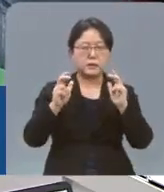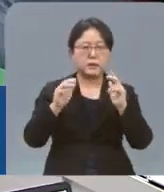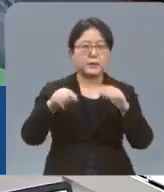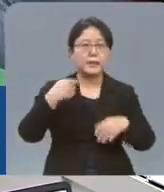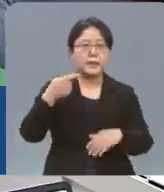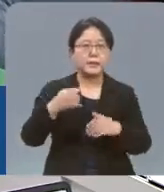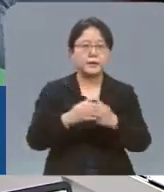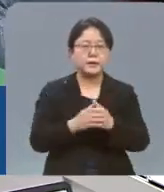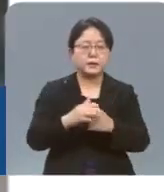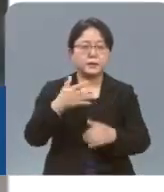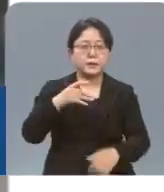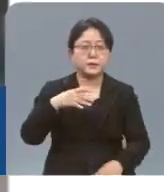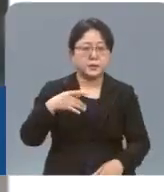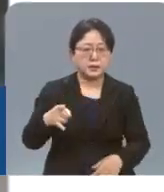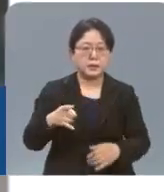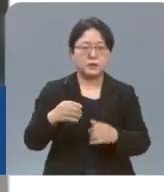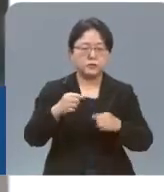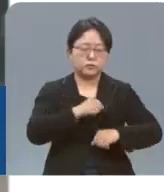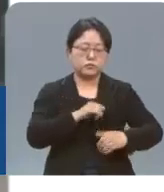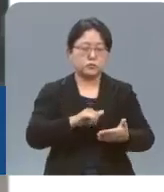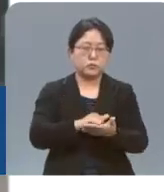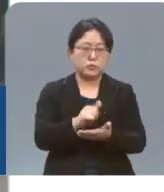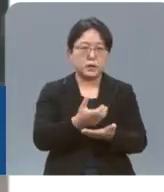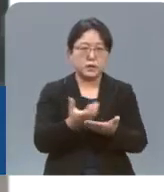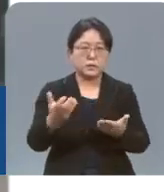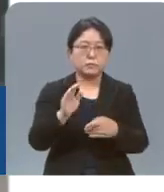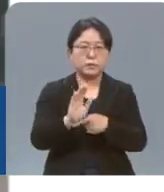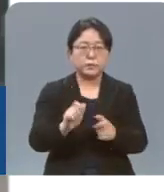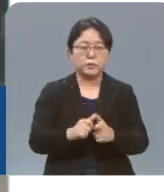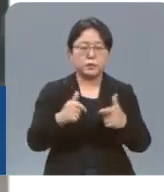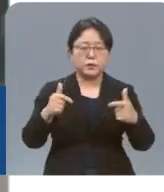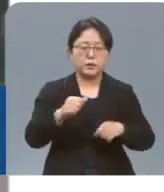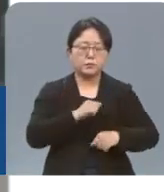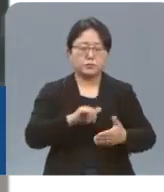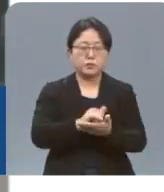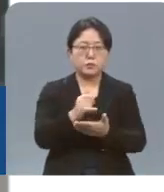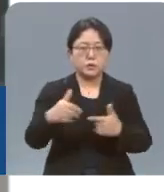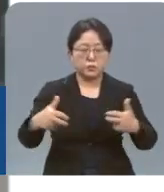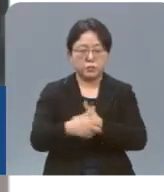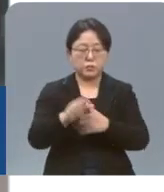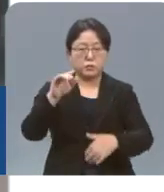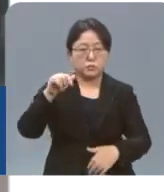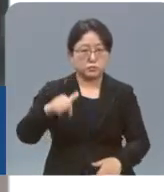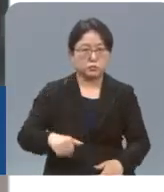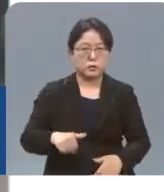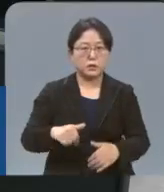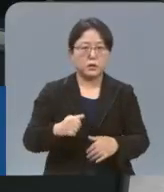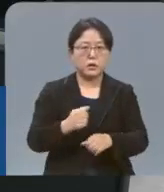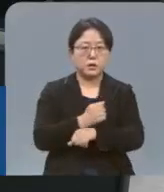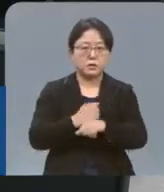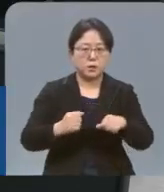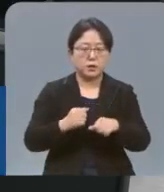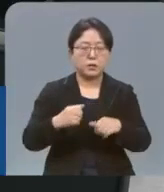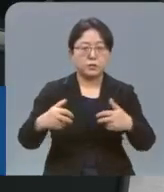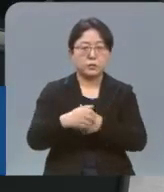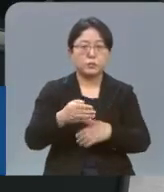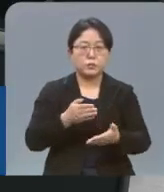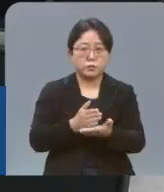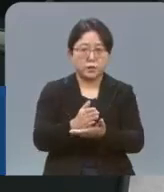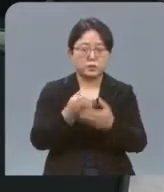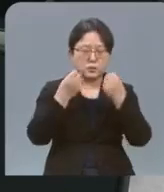차세대 산업과를 기존 군공항 이전 본부를 확대한 군공항교통국에는 광역교통과를